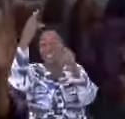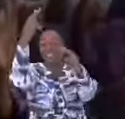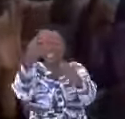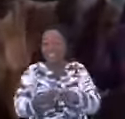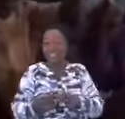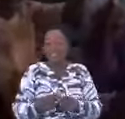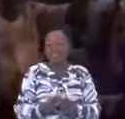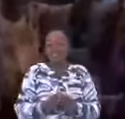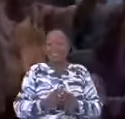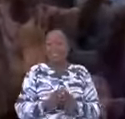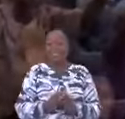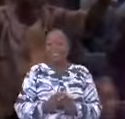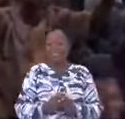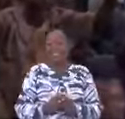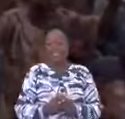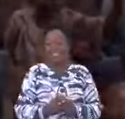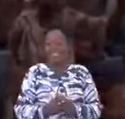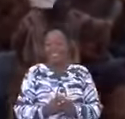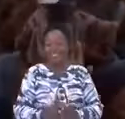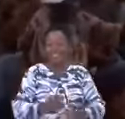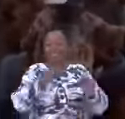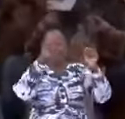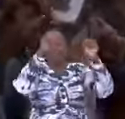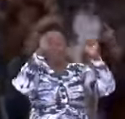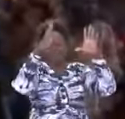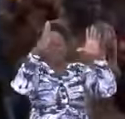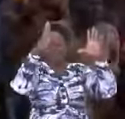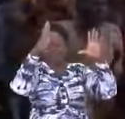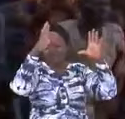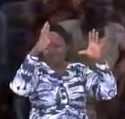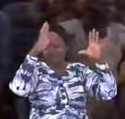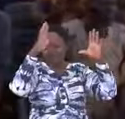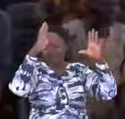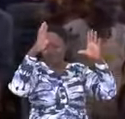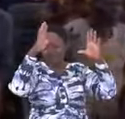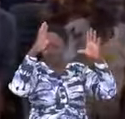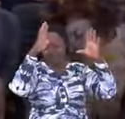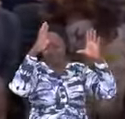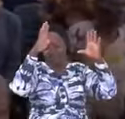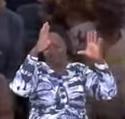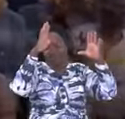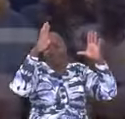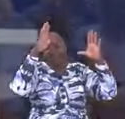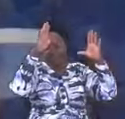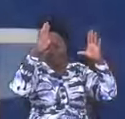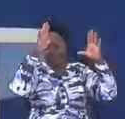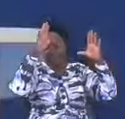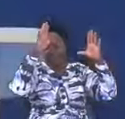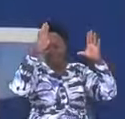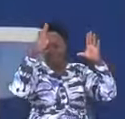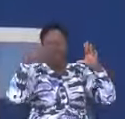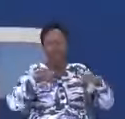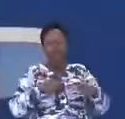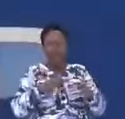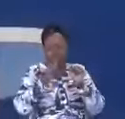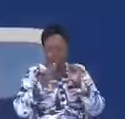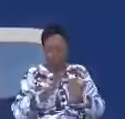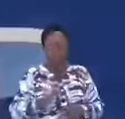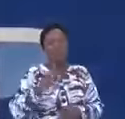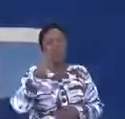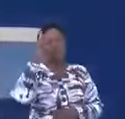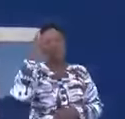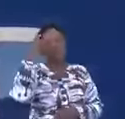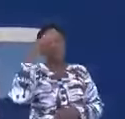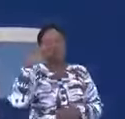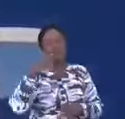père ont tous remercié ce soit notre bénissons pour le